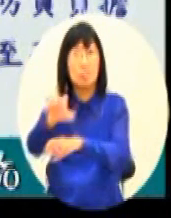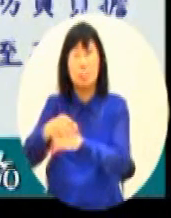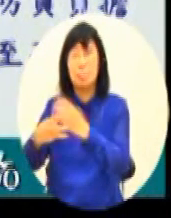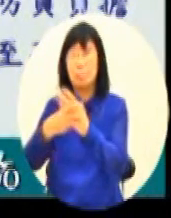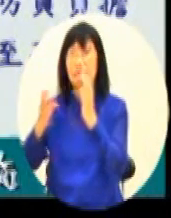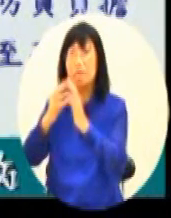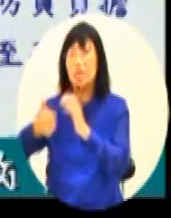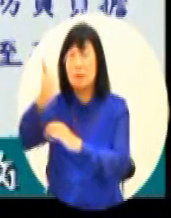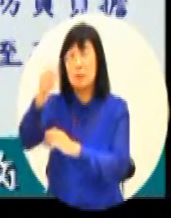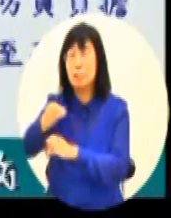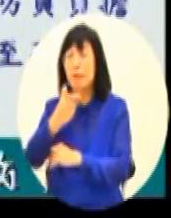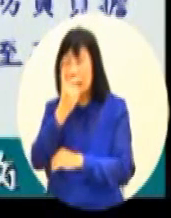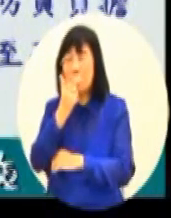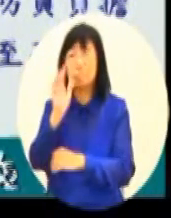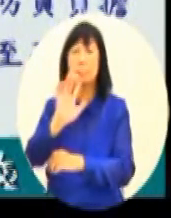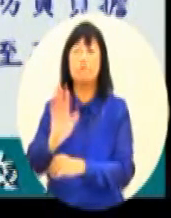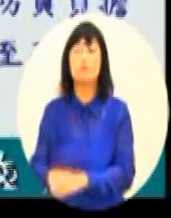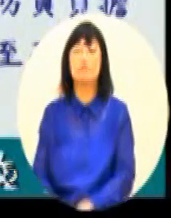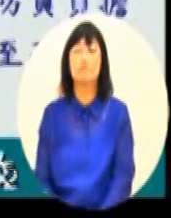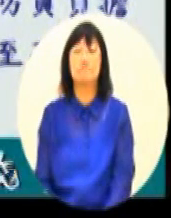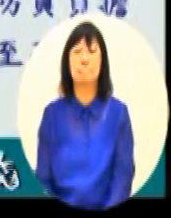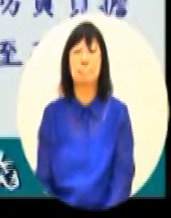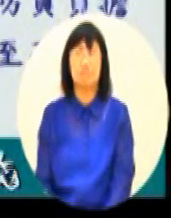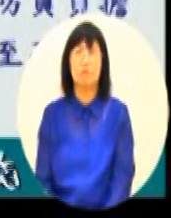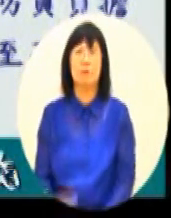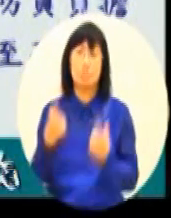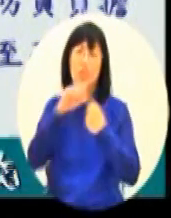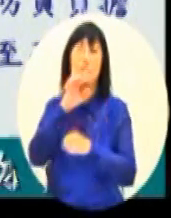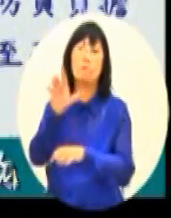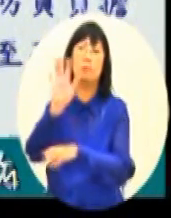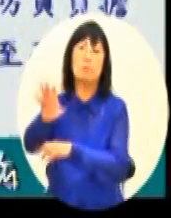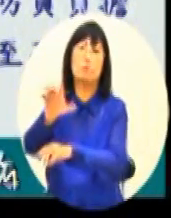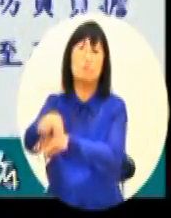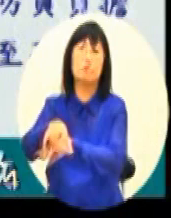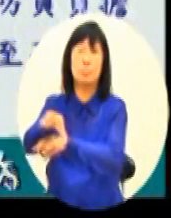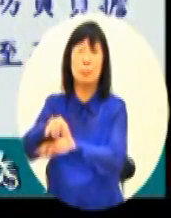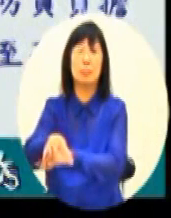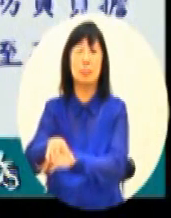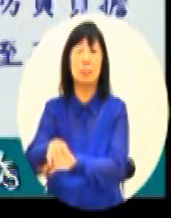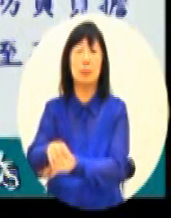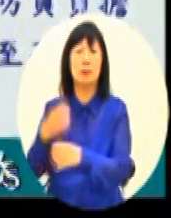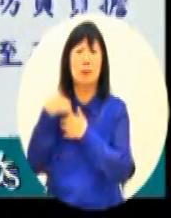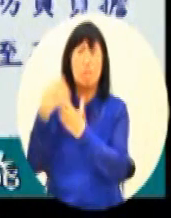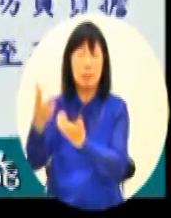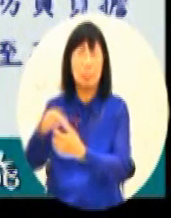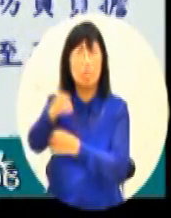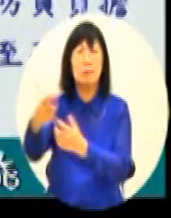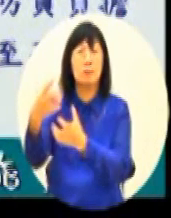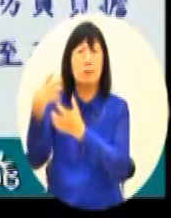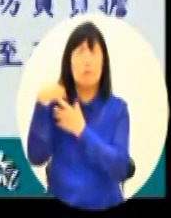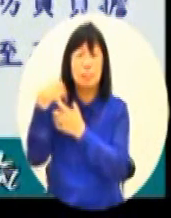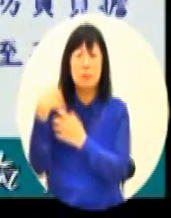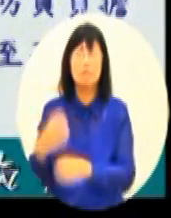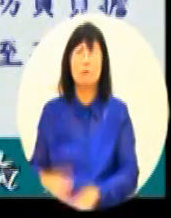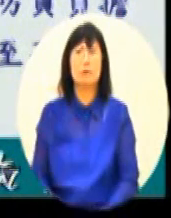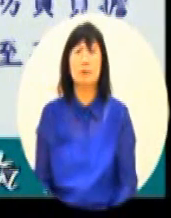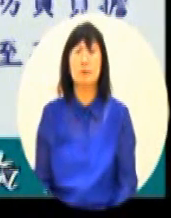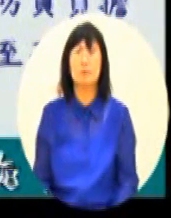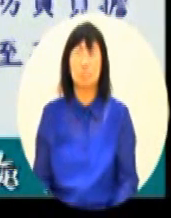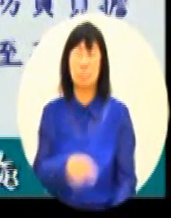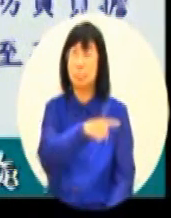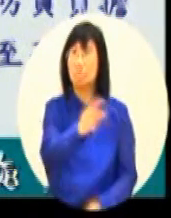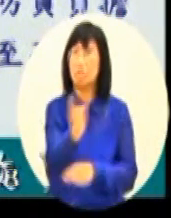做什么？嘿，你就本来是龙的啊，啊，这都爱让你去顾啊。消防局负责啦，救